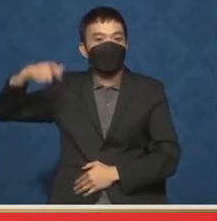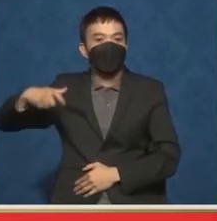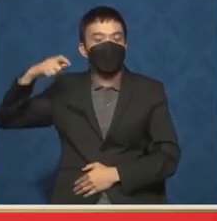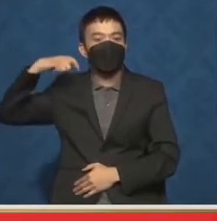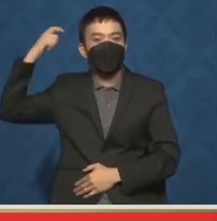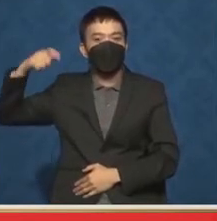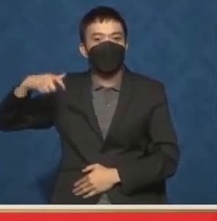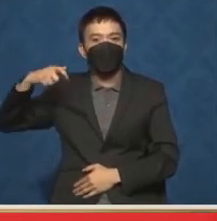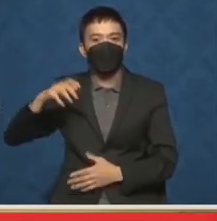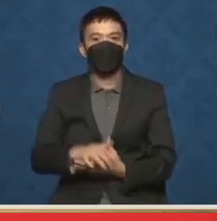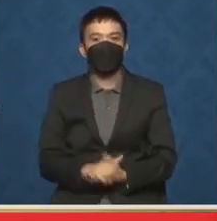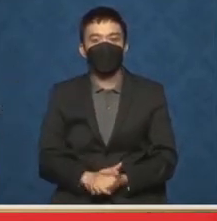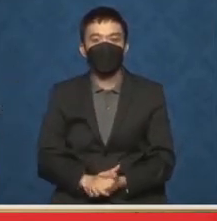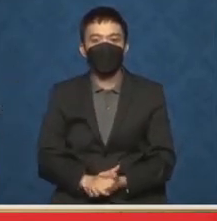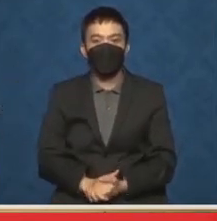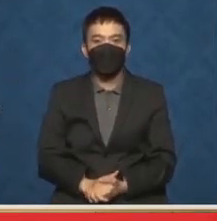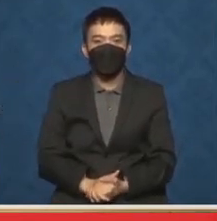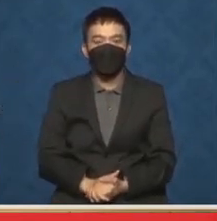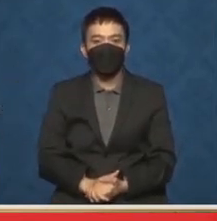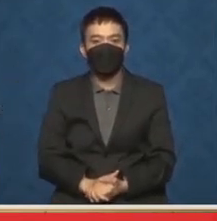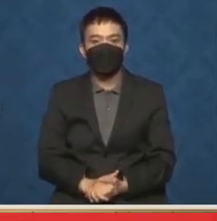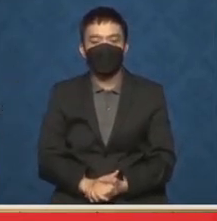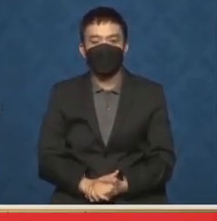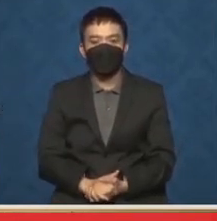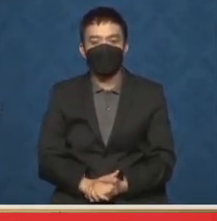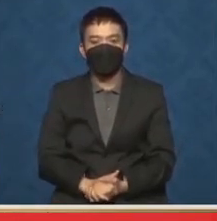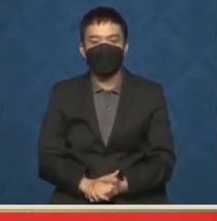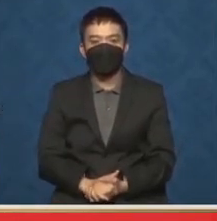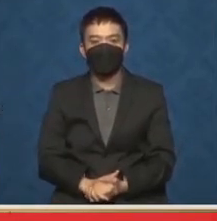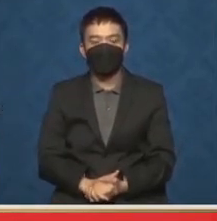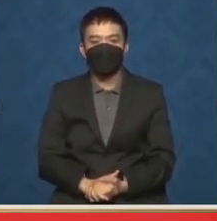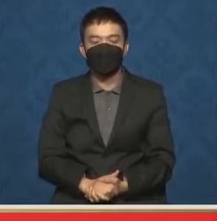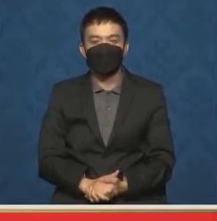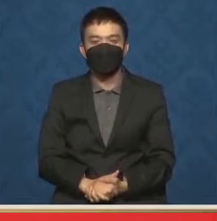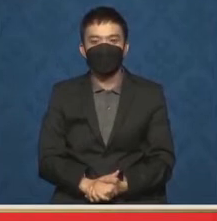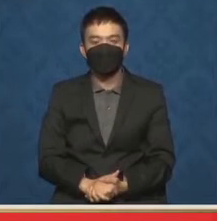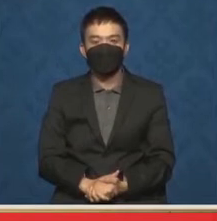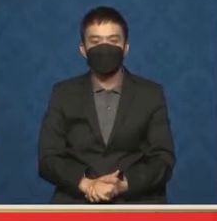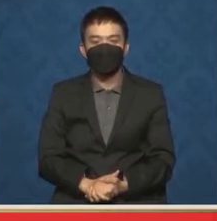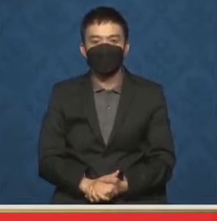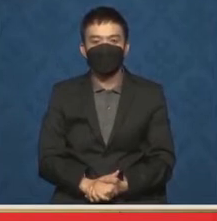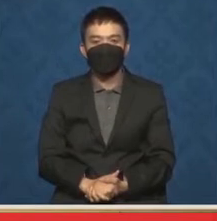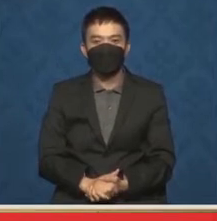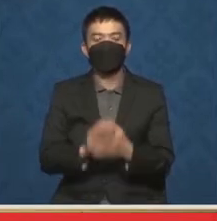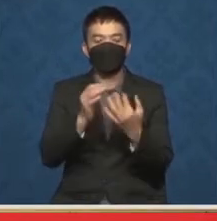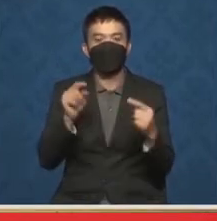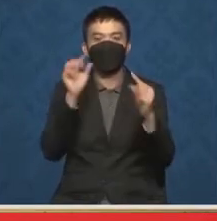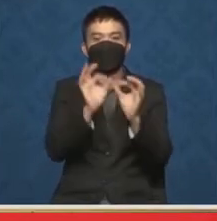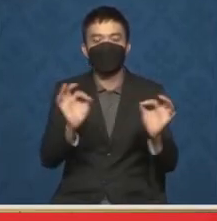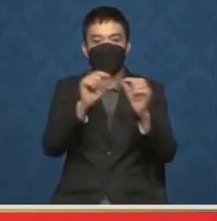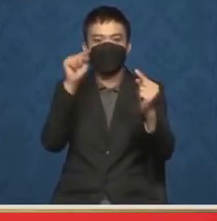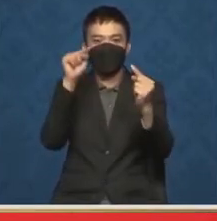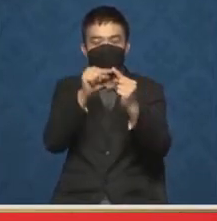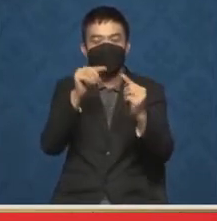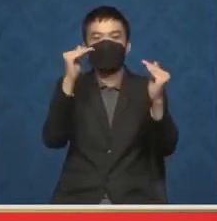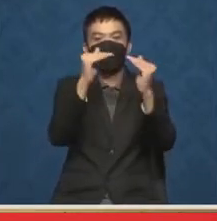ก็อยากใชใหท่านรบทราบว่า สิงต่ทตำเดินการอยู่ ให้แ่ของมนุษยาธรม ถงเป